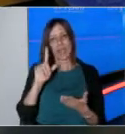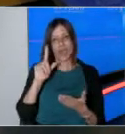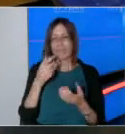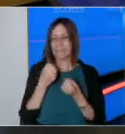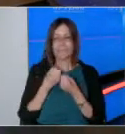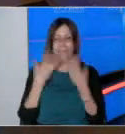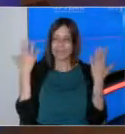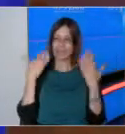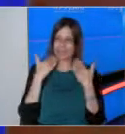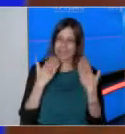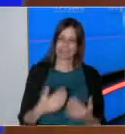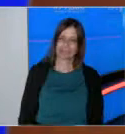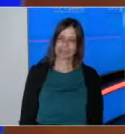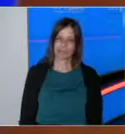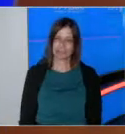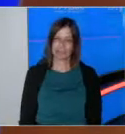המדהימה.